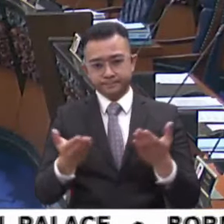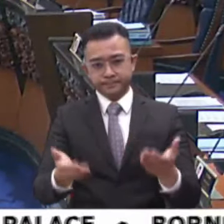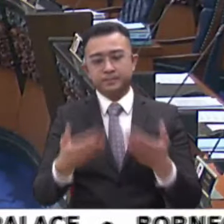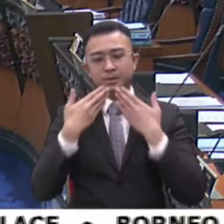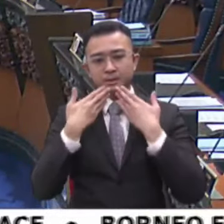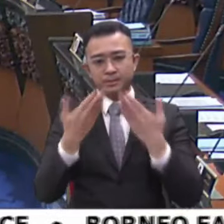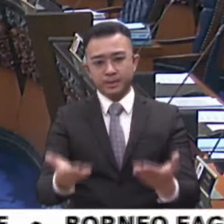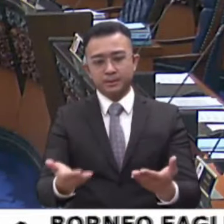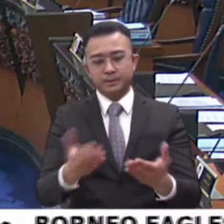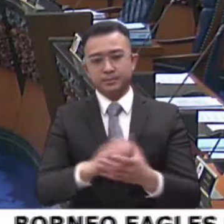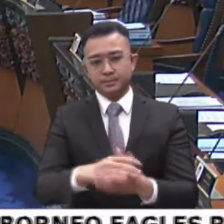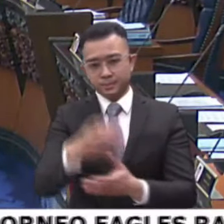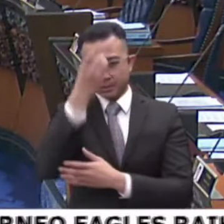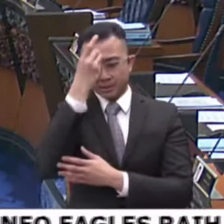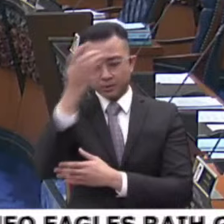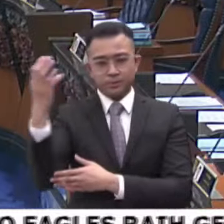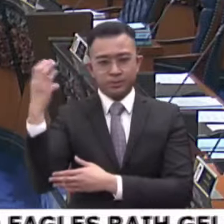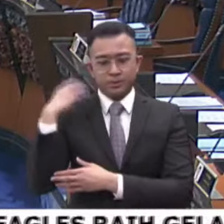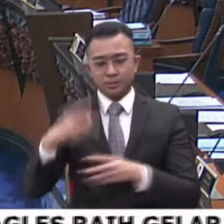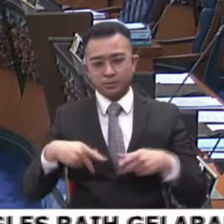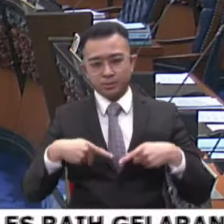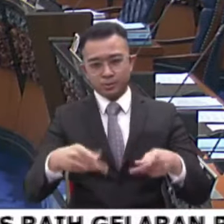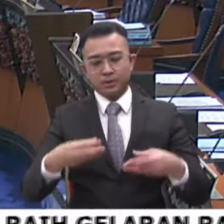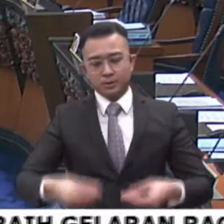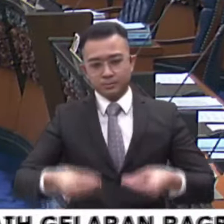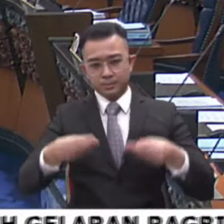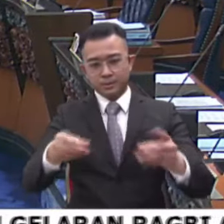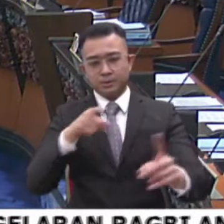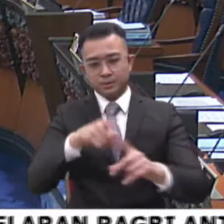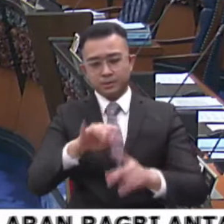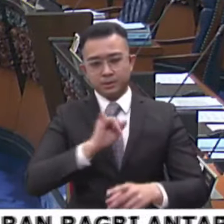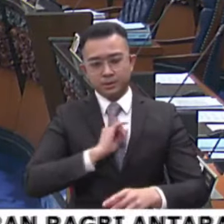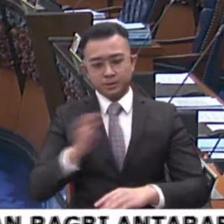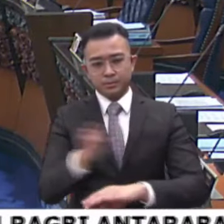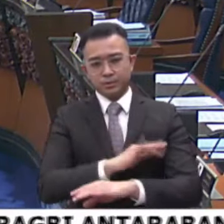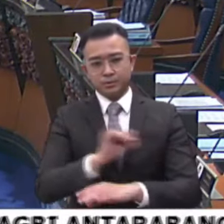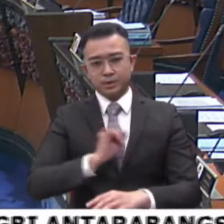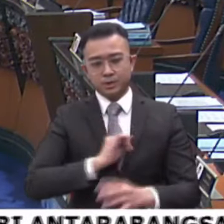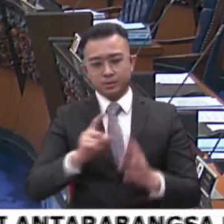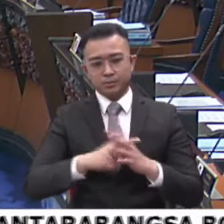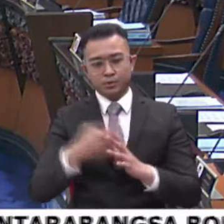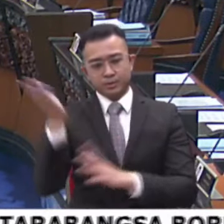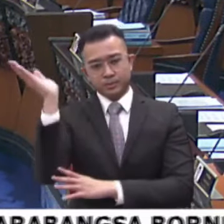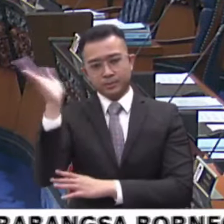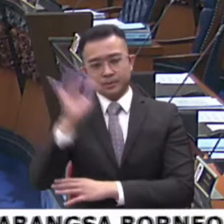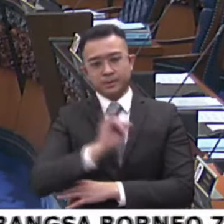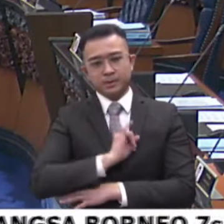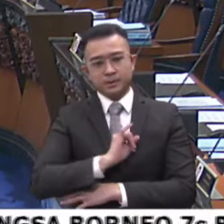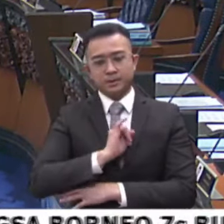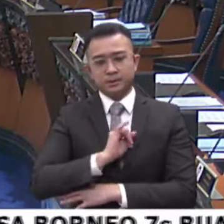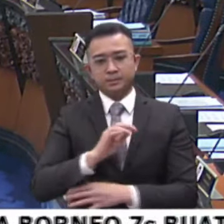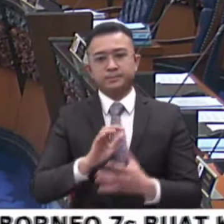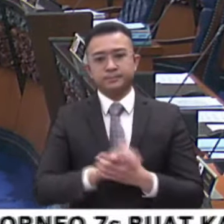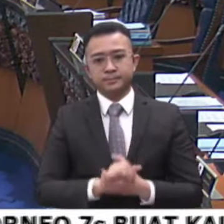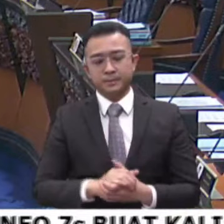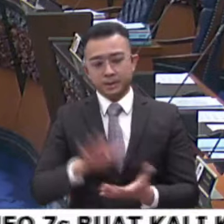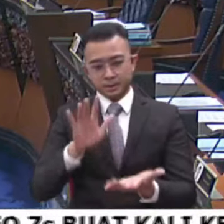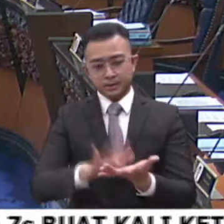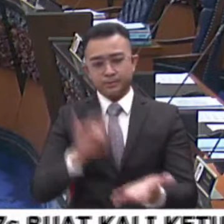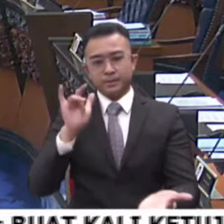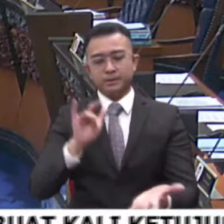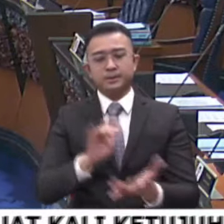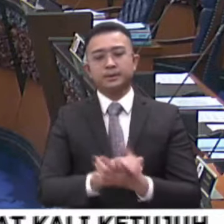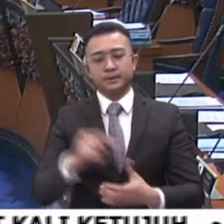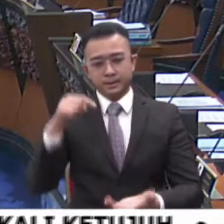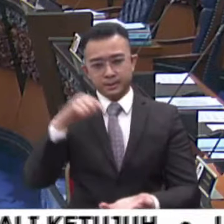Terima kasih Datuk Pengerusi atas peluang yang diberikan kepada saya. Sebelum saya mulakan perbahasan saya, saya juga ambil kesempatan